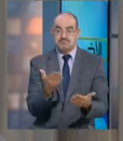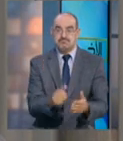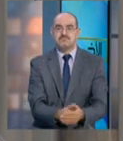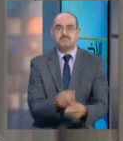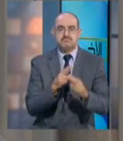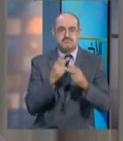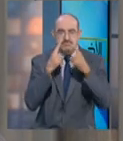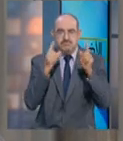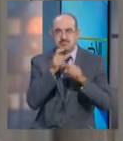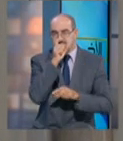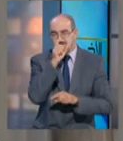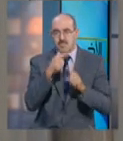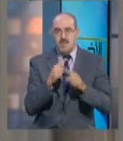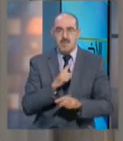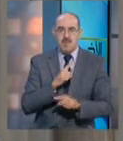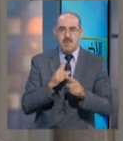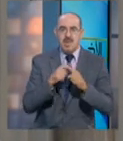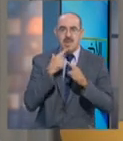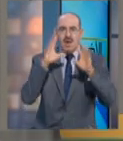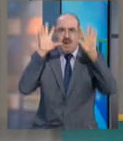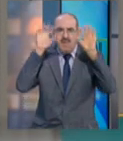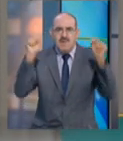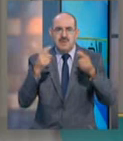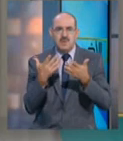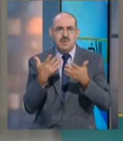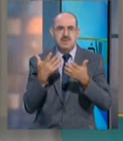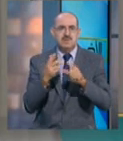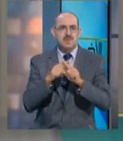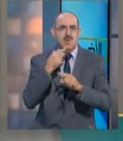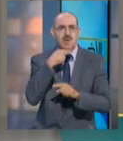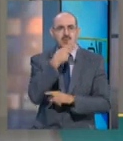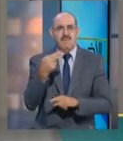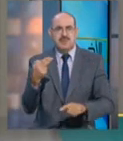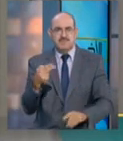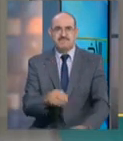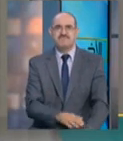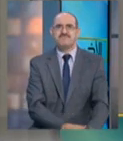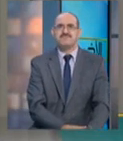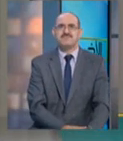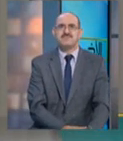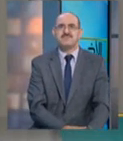أنا تيريزا هرسيال، أنا سفيرة من النرويج.